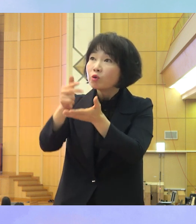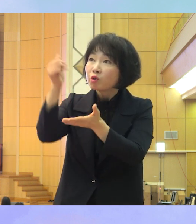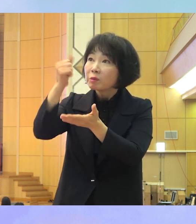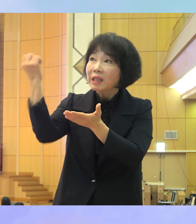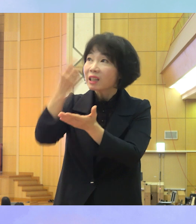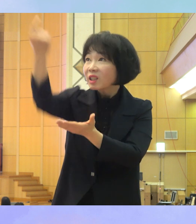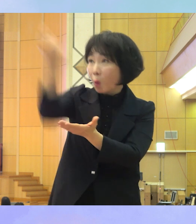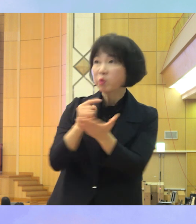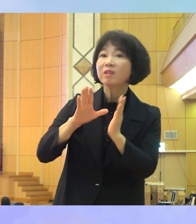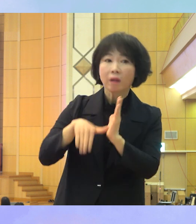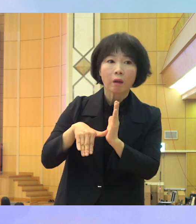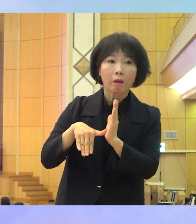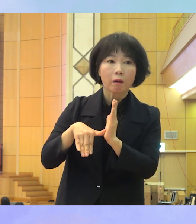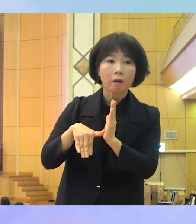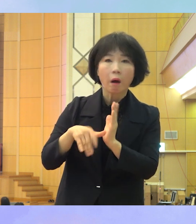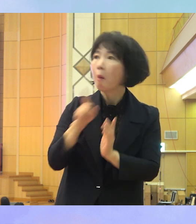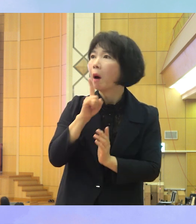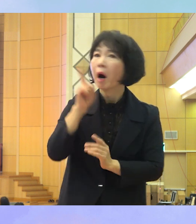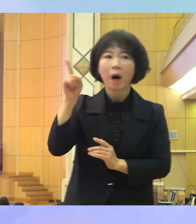주재림 때에 그랬어요.